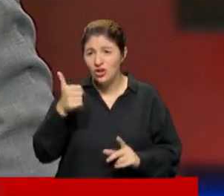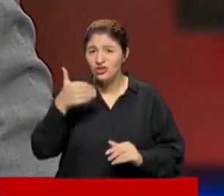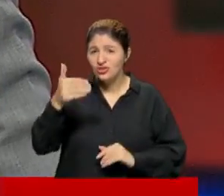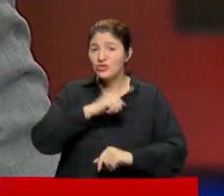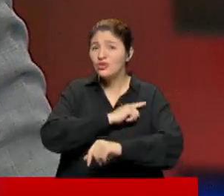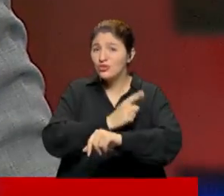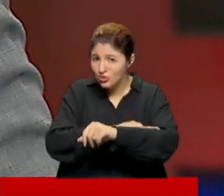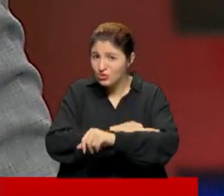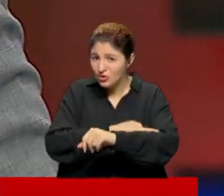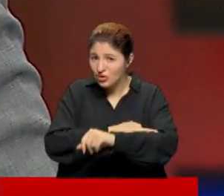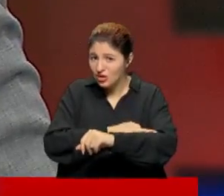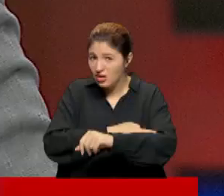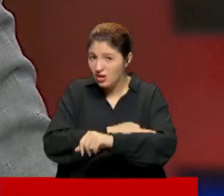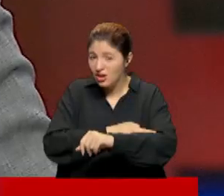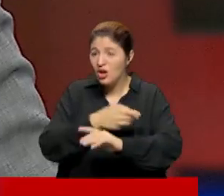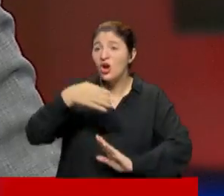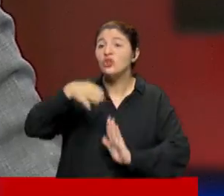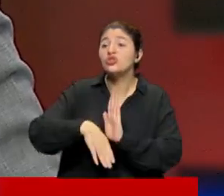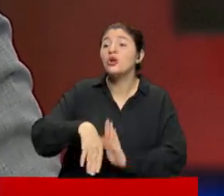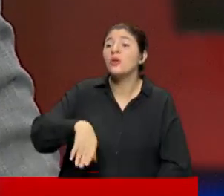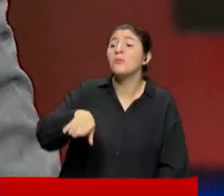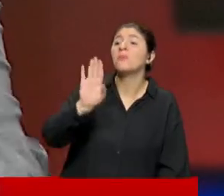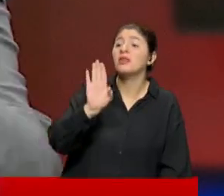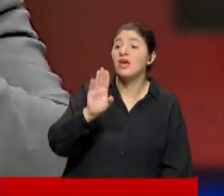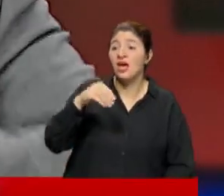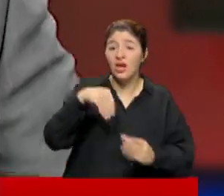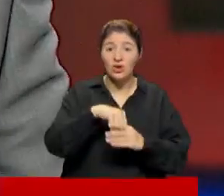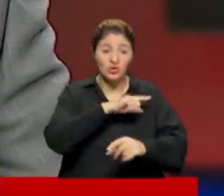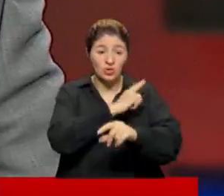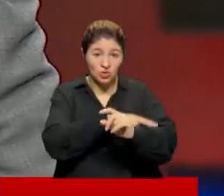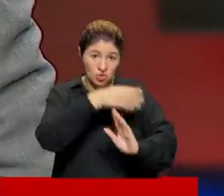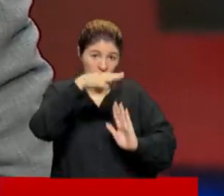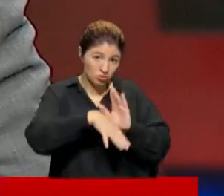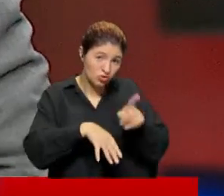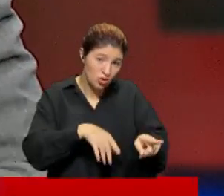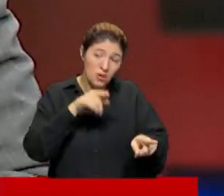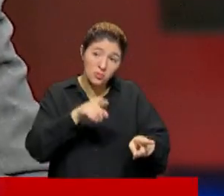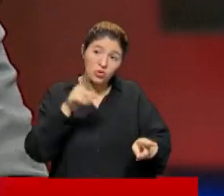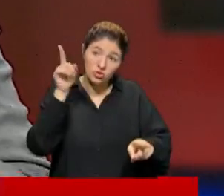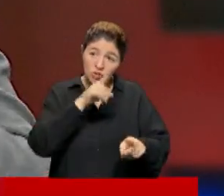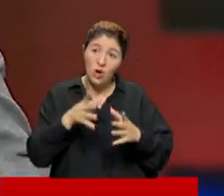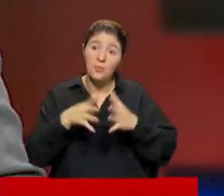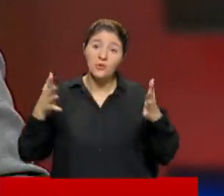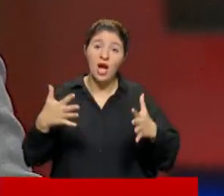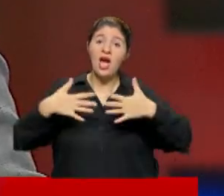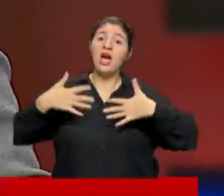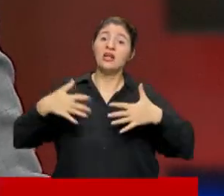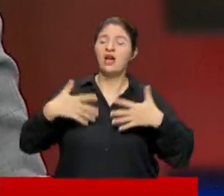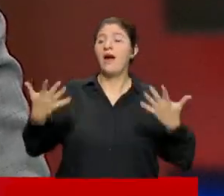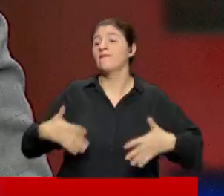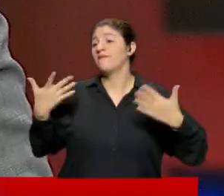dış güçler düşürmedi de iç Güçler düşürdü bunu bund dolayı büyük bir heyecan